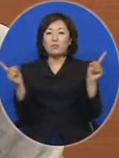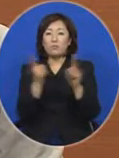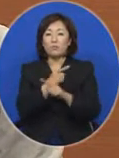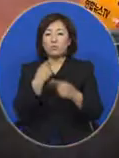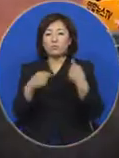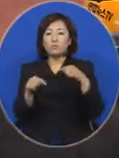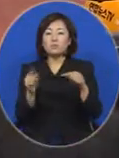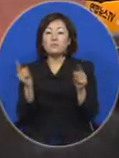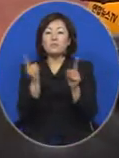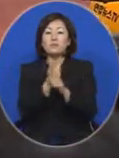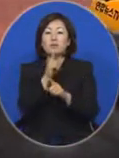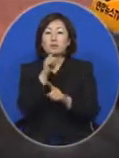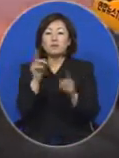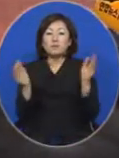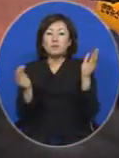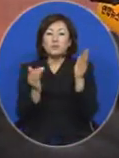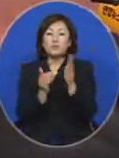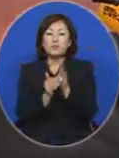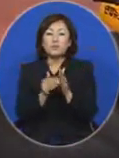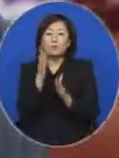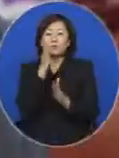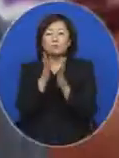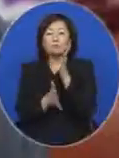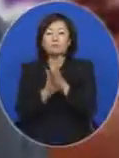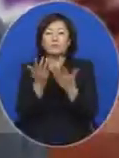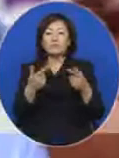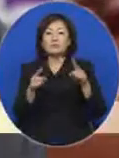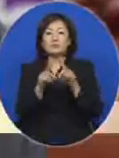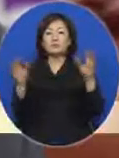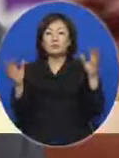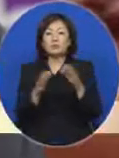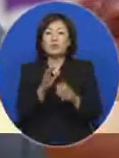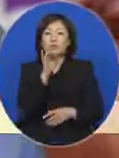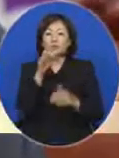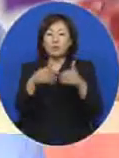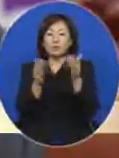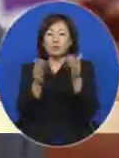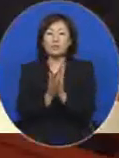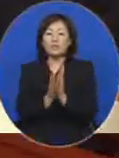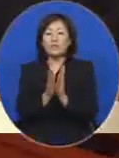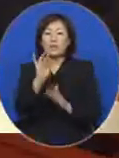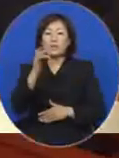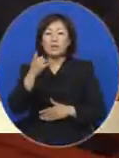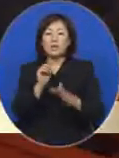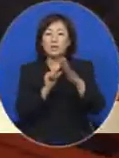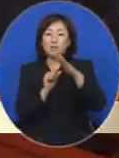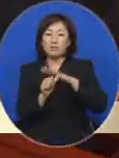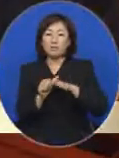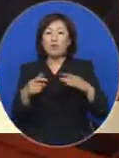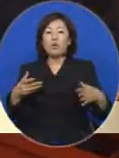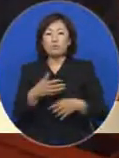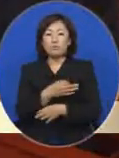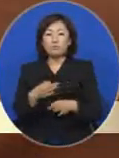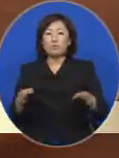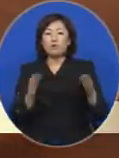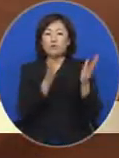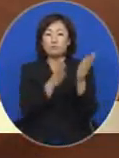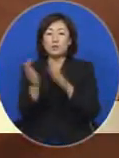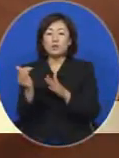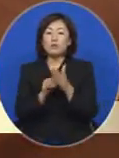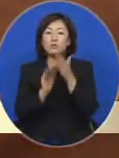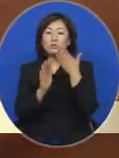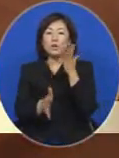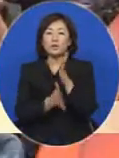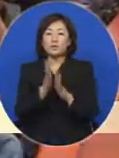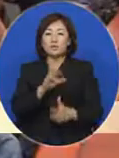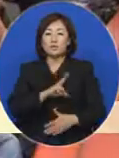노력을 하겠습니다. 통합진보당 울산시당은 중앙당의 비례후보 부정선거 사태가 수습되는 대로